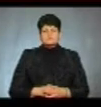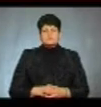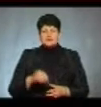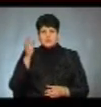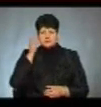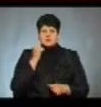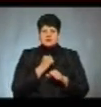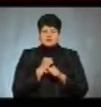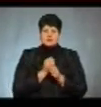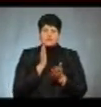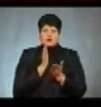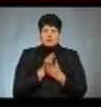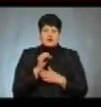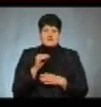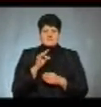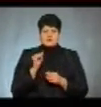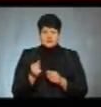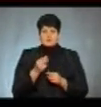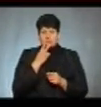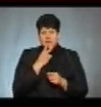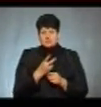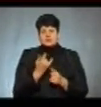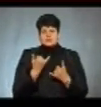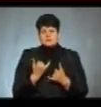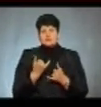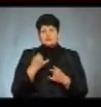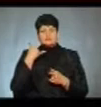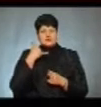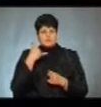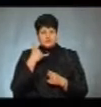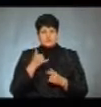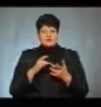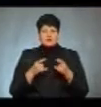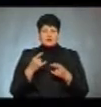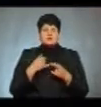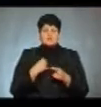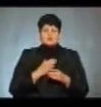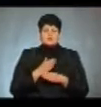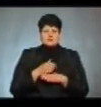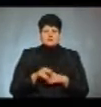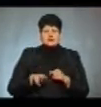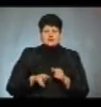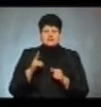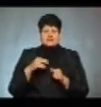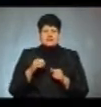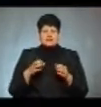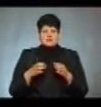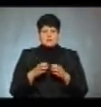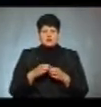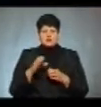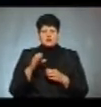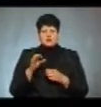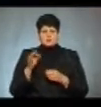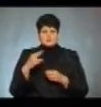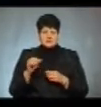Нагадаю, ми працюємо у прямому ефірі. Телефон студії бачите на своїх екранах. І у нас в гостях директор Департаменту соціального захисту населення облдержадміністрації